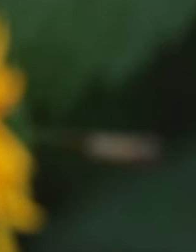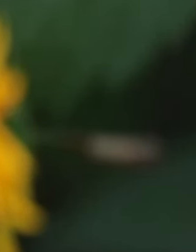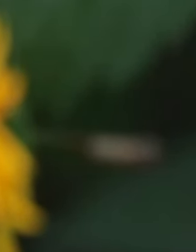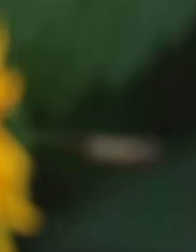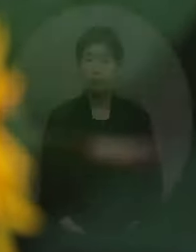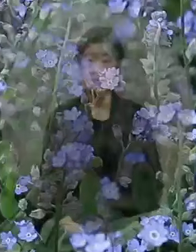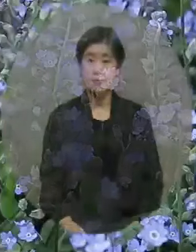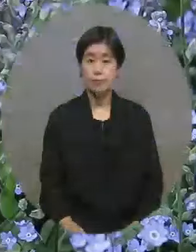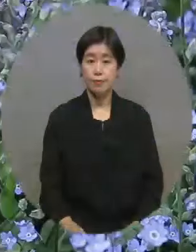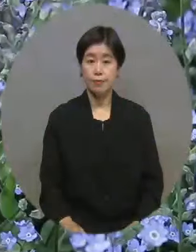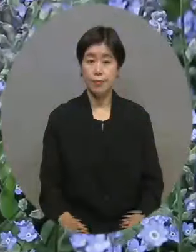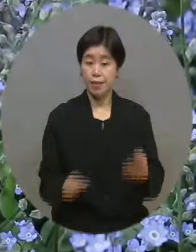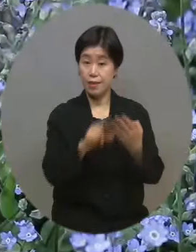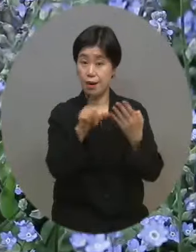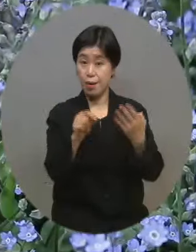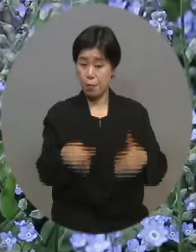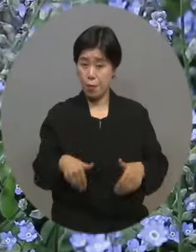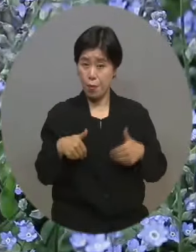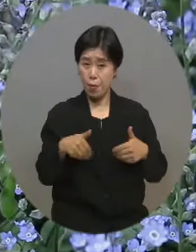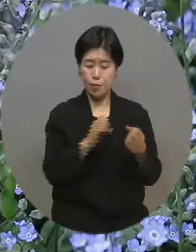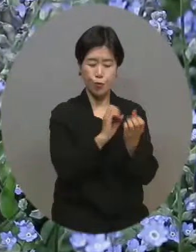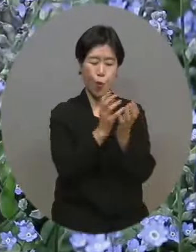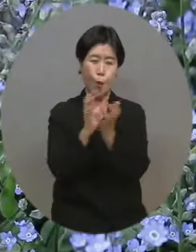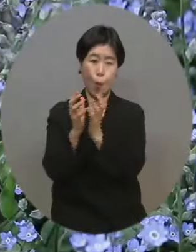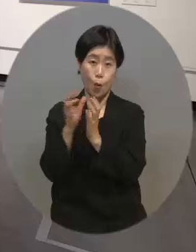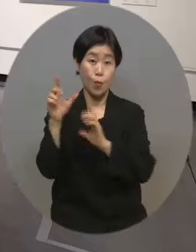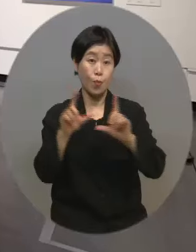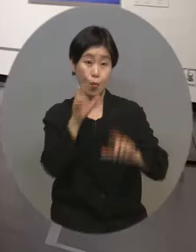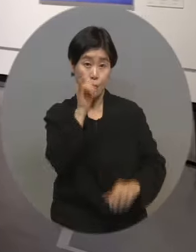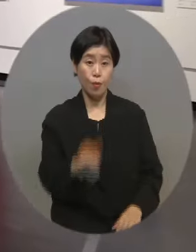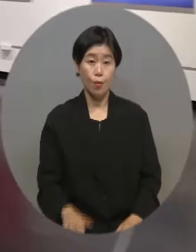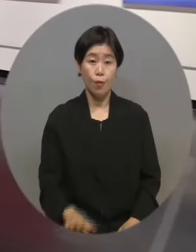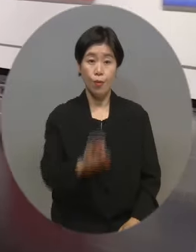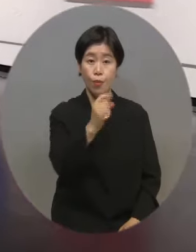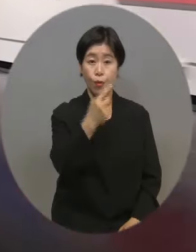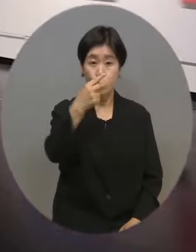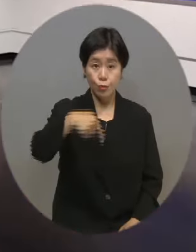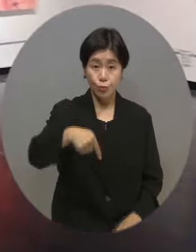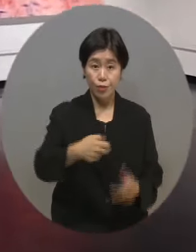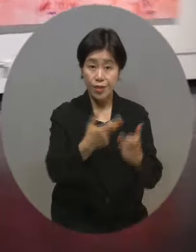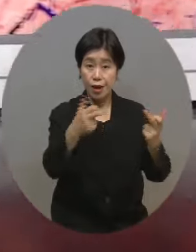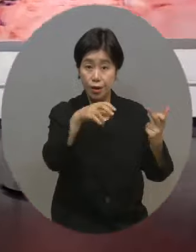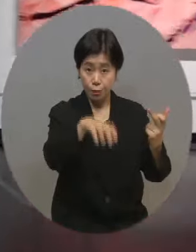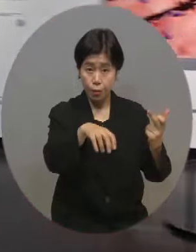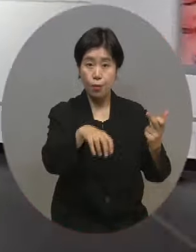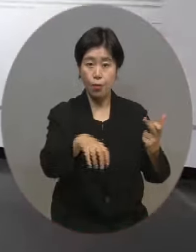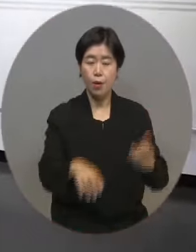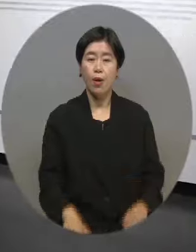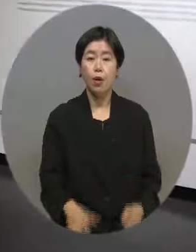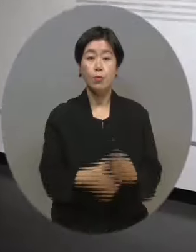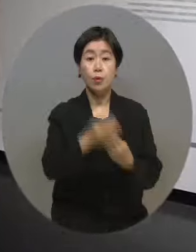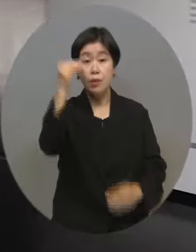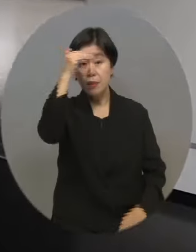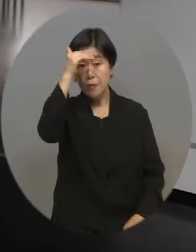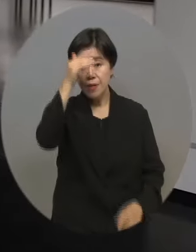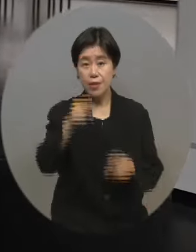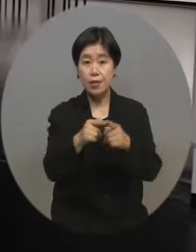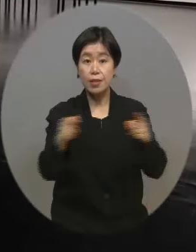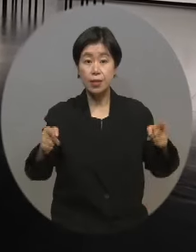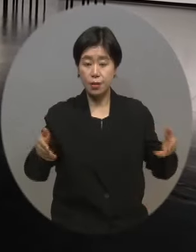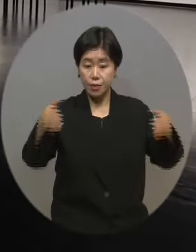꽃망울이 피어오르는 4월의 봄. 오두산 통일전망대 1층 기획전시실에서 북한을 넘어온 사람과